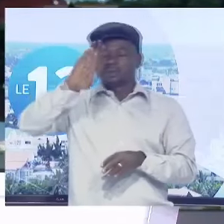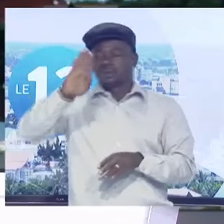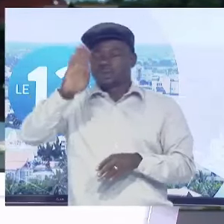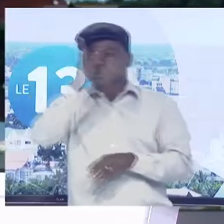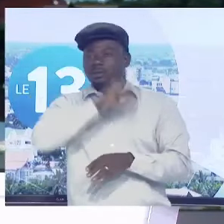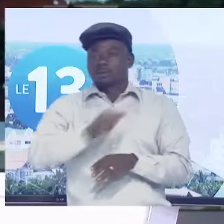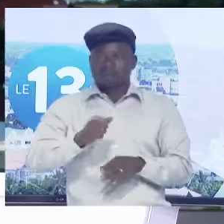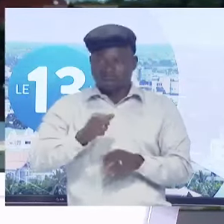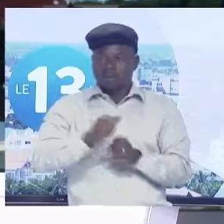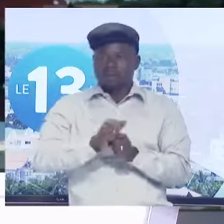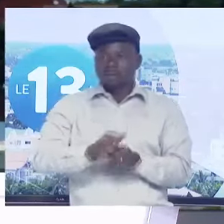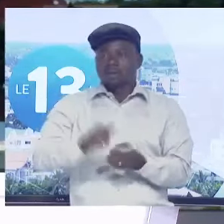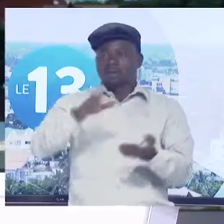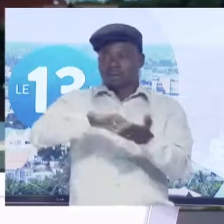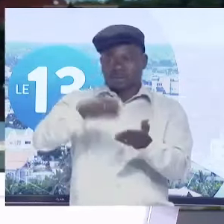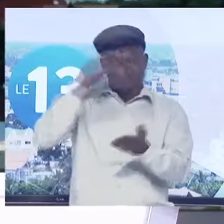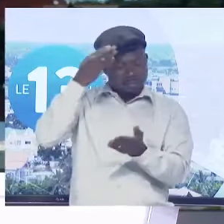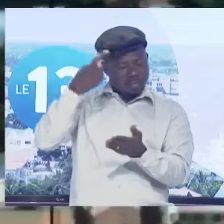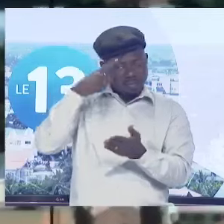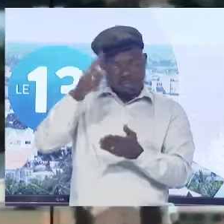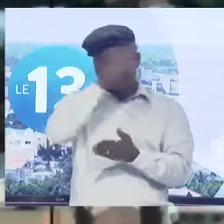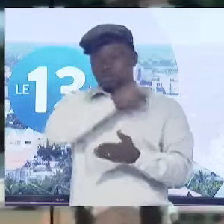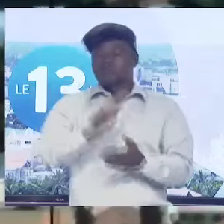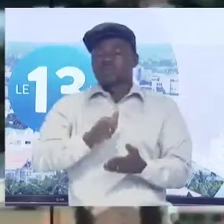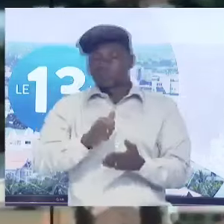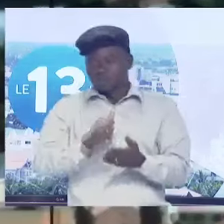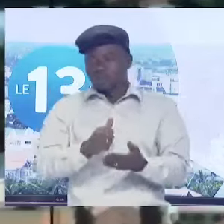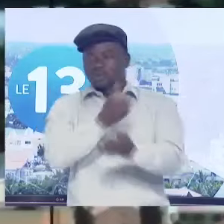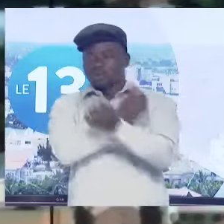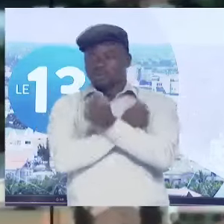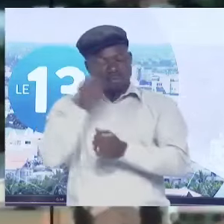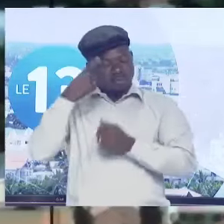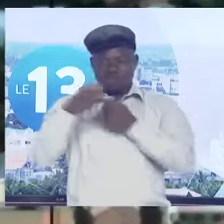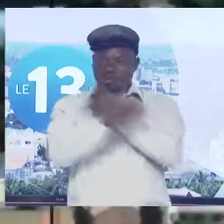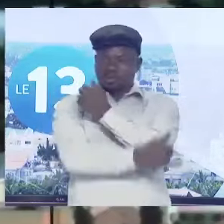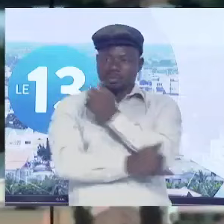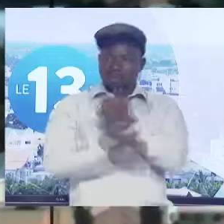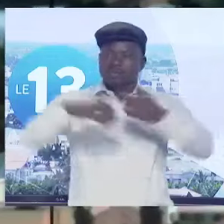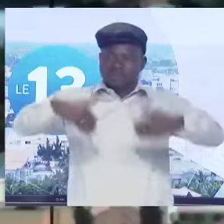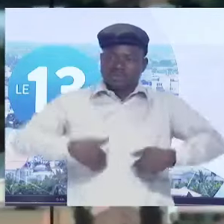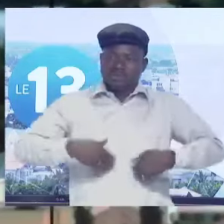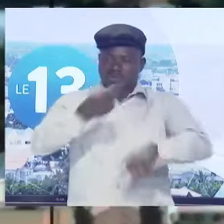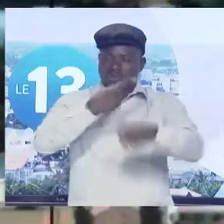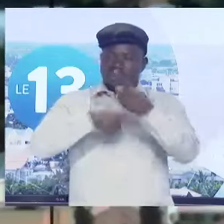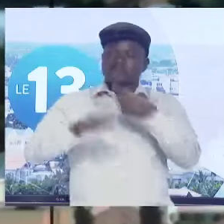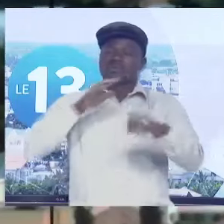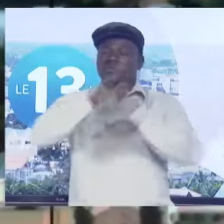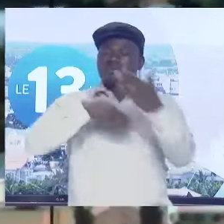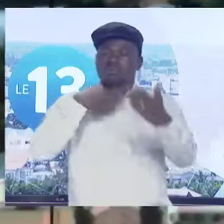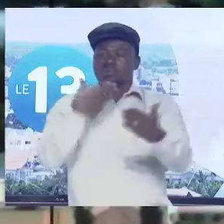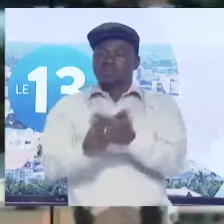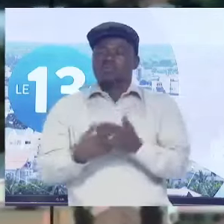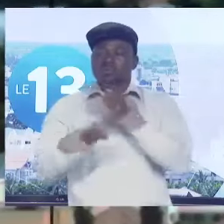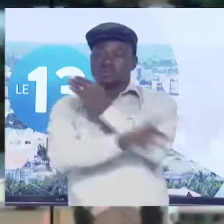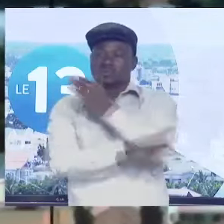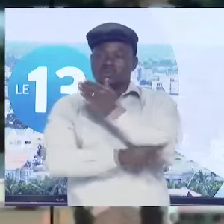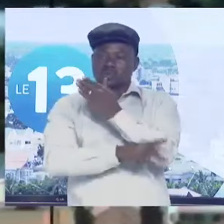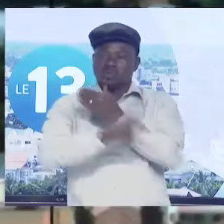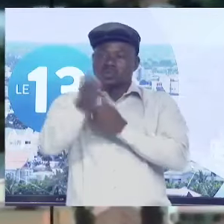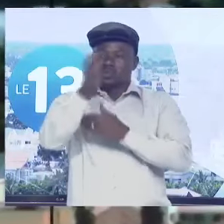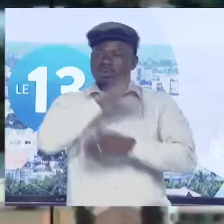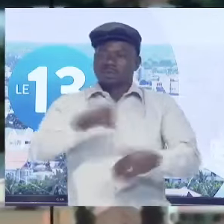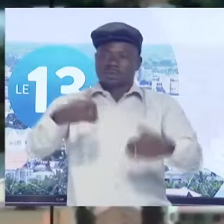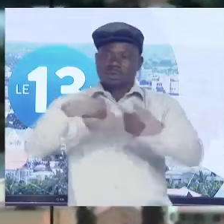Initiation au civisme, à la citoyenneté des jeunes venus de toutes les provinces du Burkina se donne le mot d'ordre